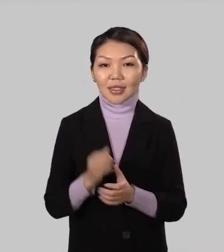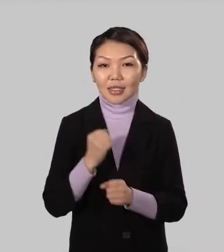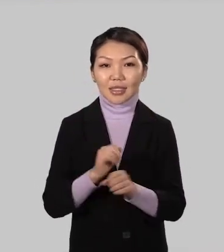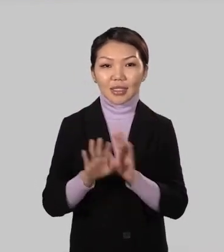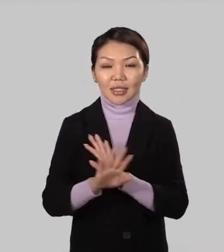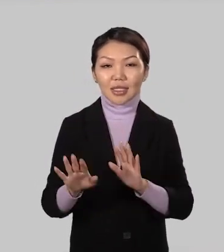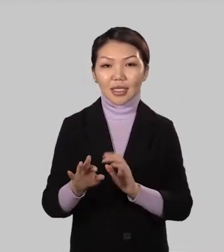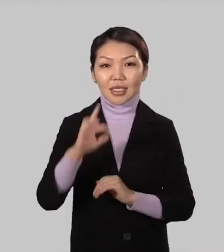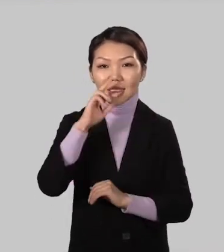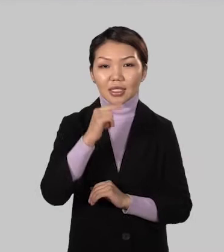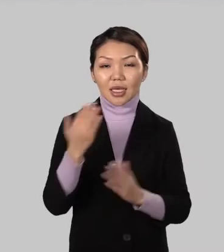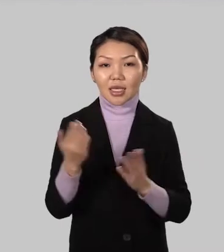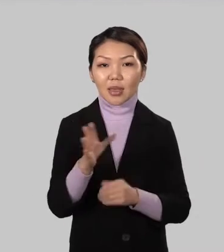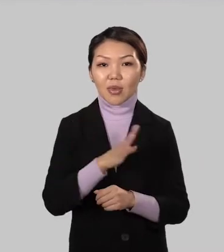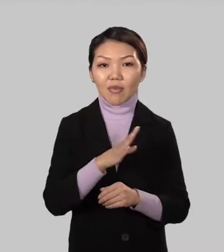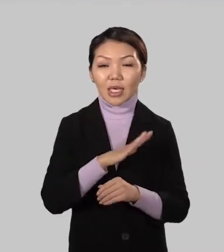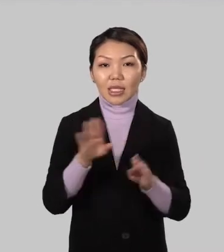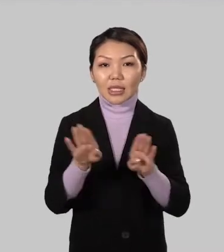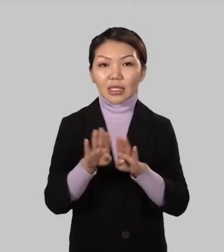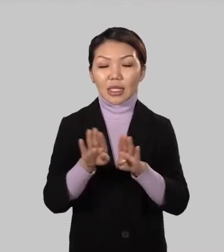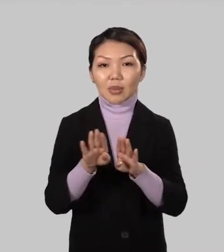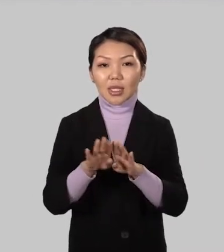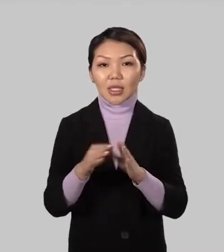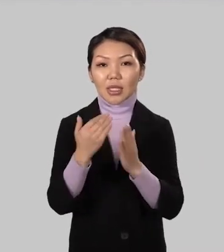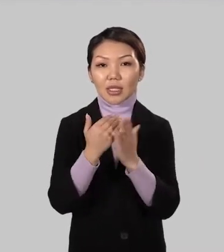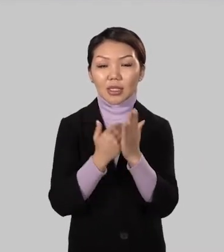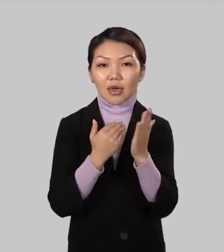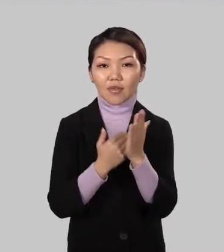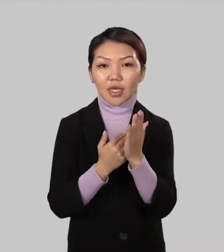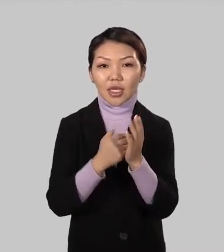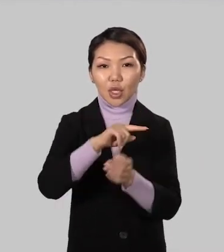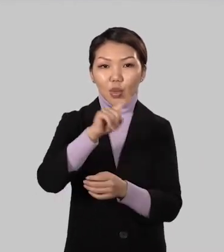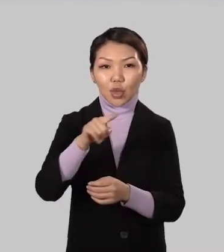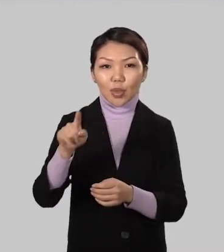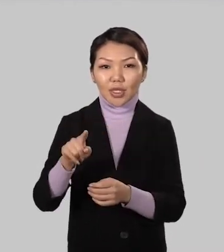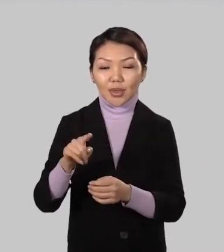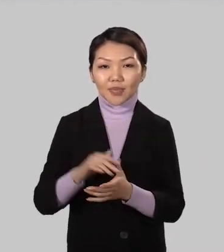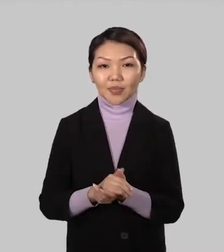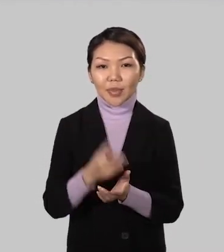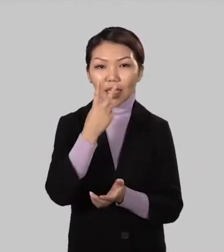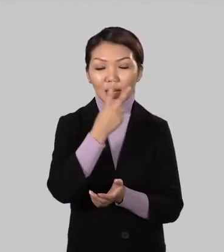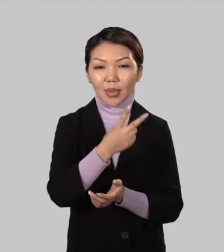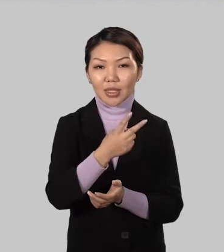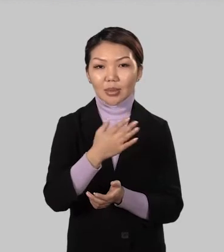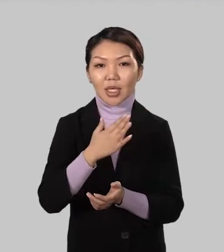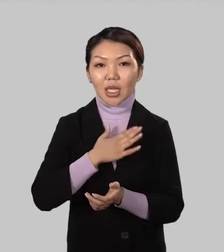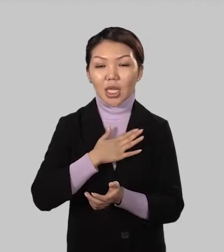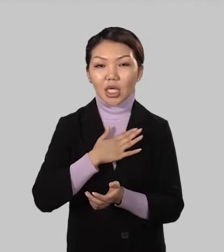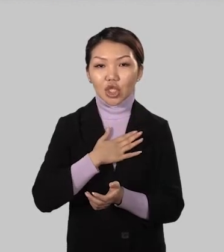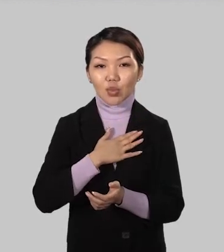какие бывают степени сравнения имен прилагательных обратимся к нашему